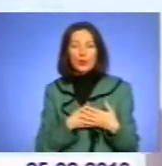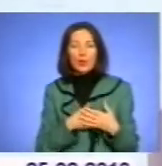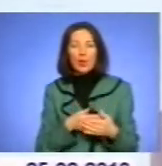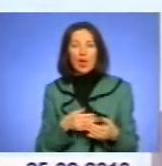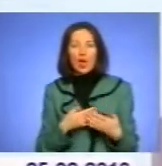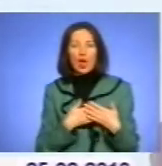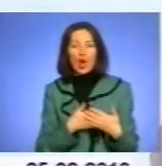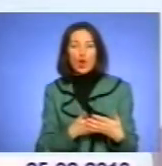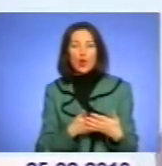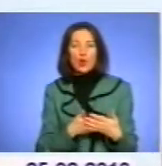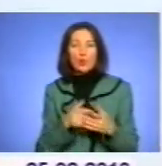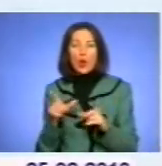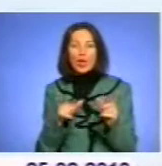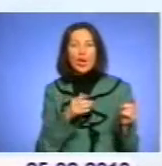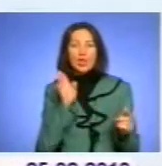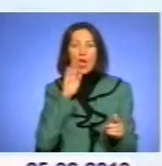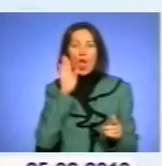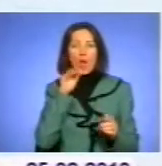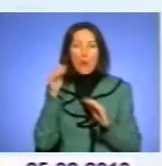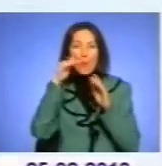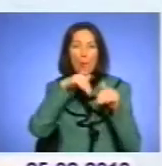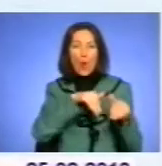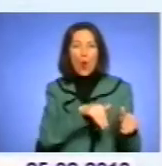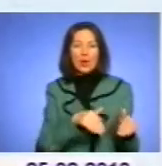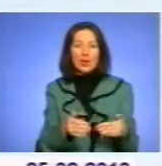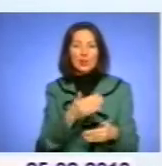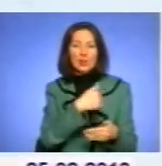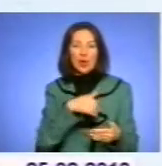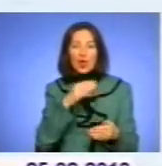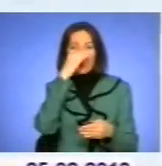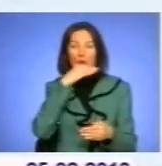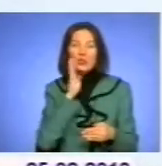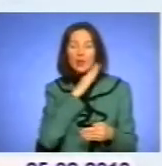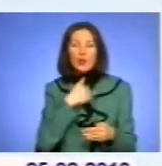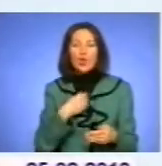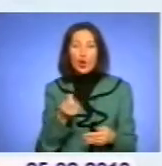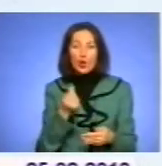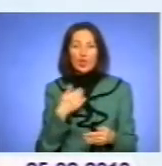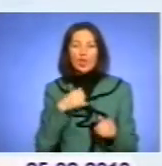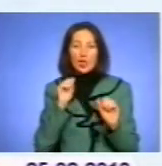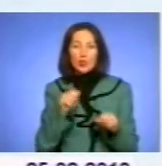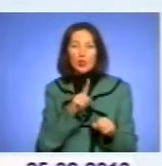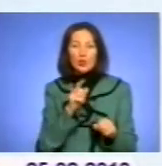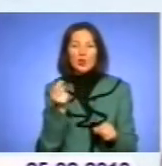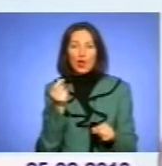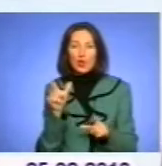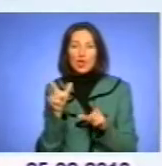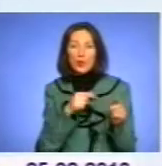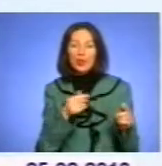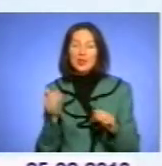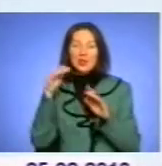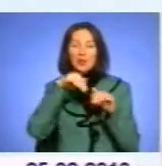люблю їхати на море. От позбирають батьки мені гроші, і я зможу вже і за гроші їхати на